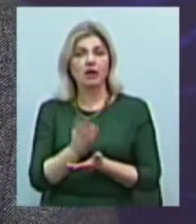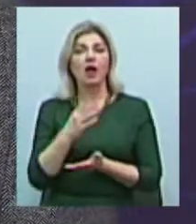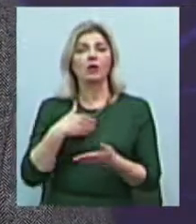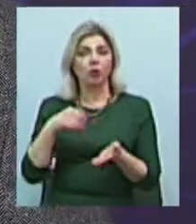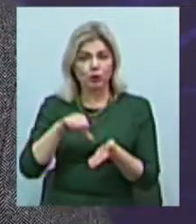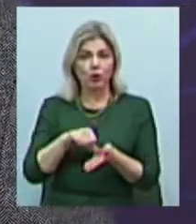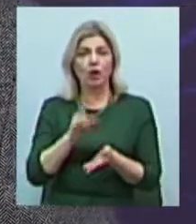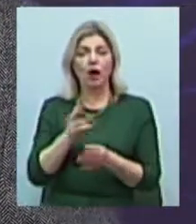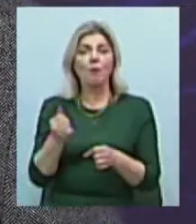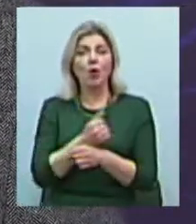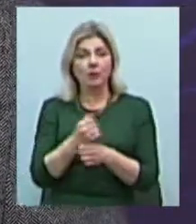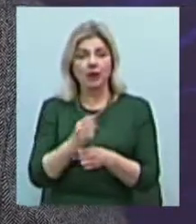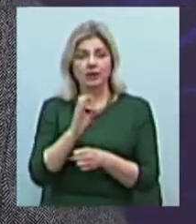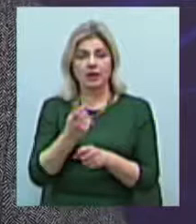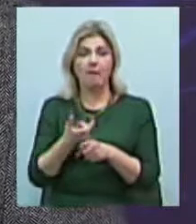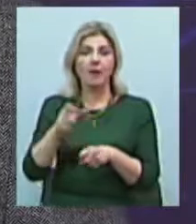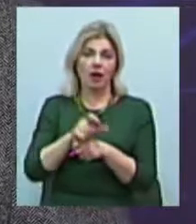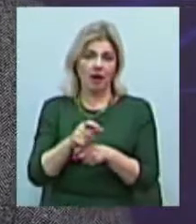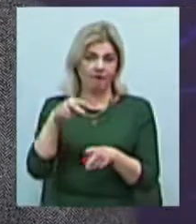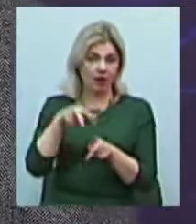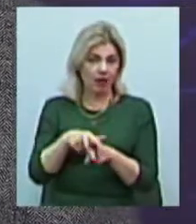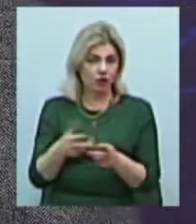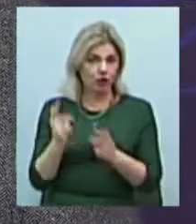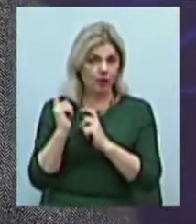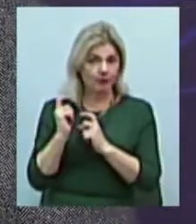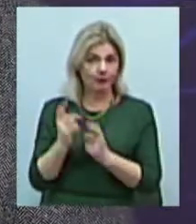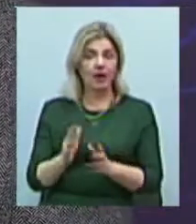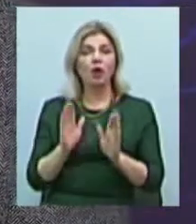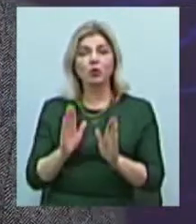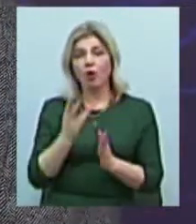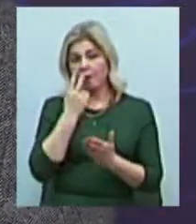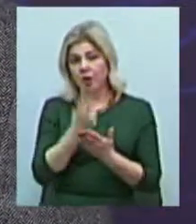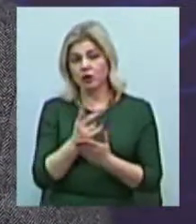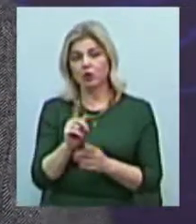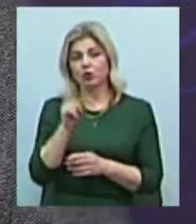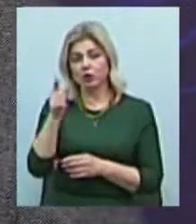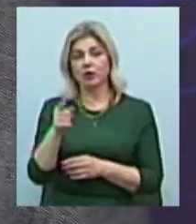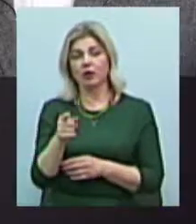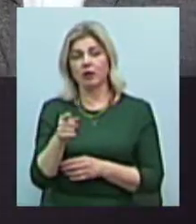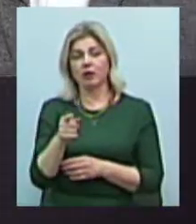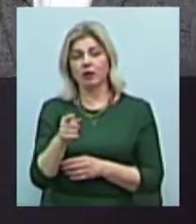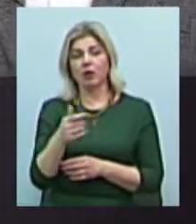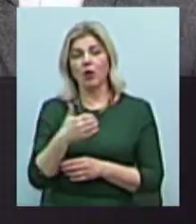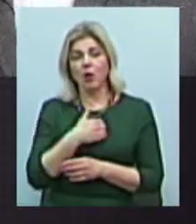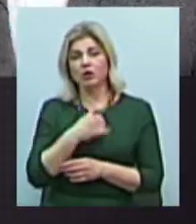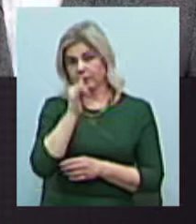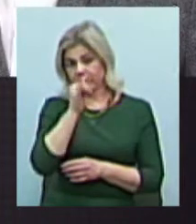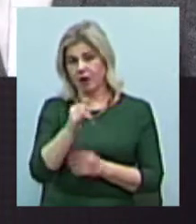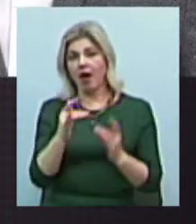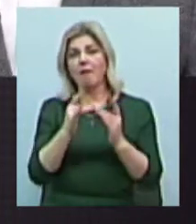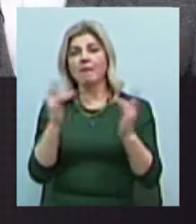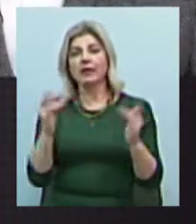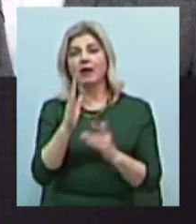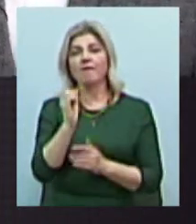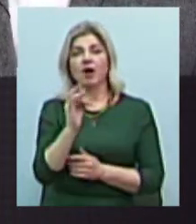активно до боротьби з перевантаженням. Наразі ми тільки бачимо, що вони там хочуть закрити Варварівське міст, туди не пускати, і треба, щоб